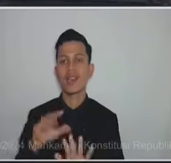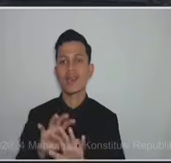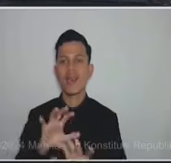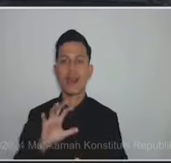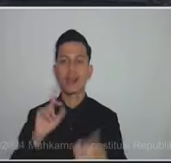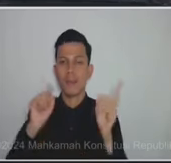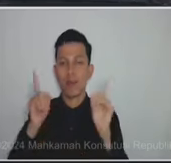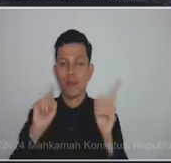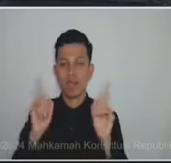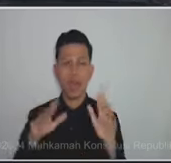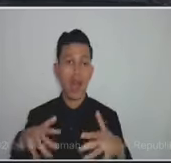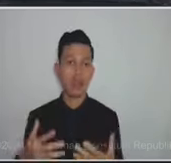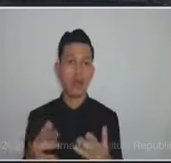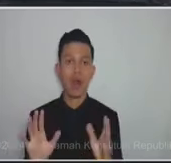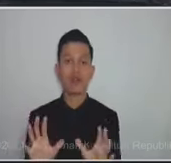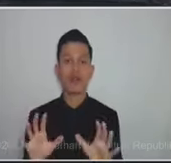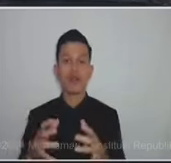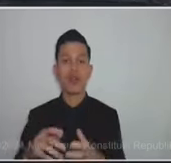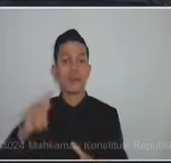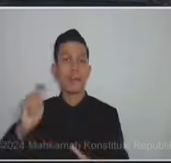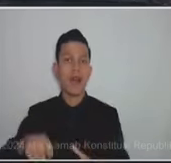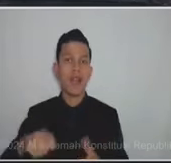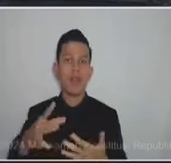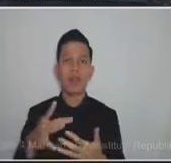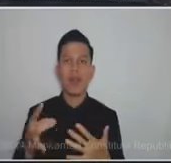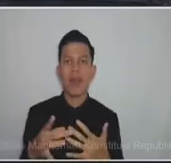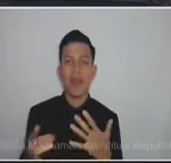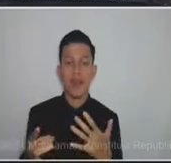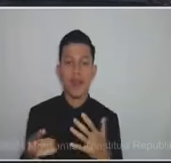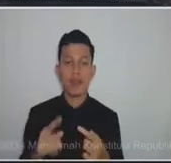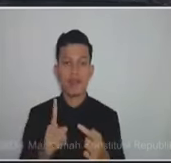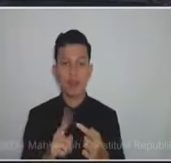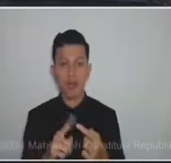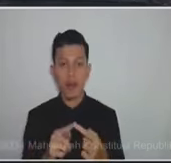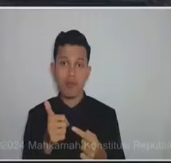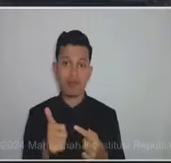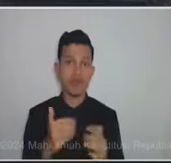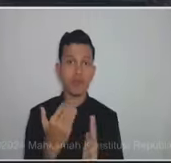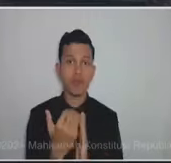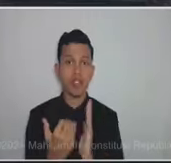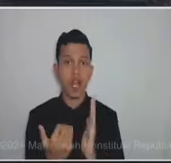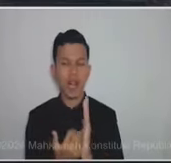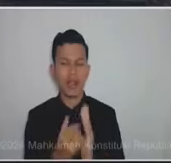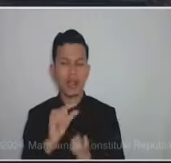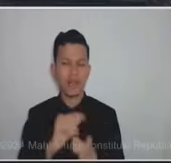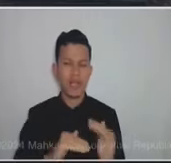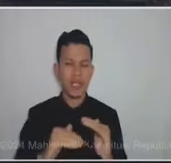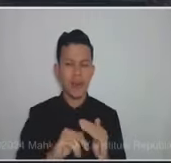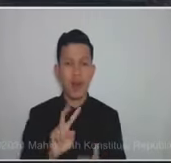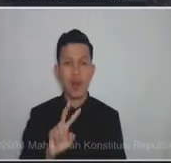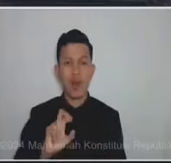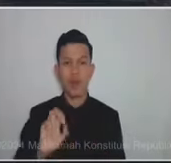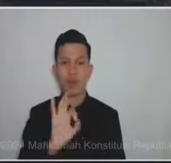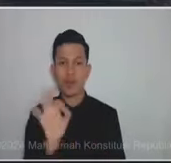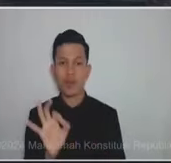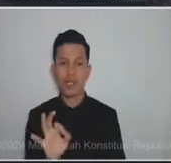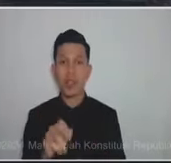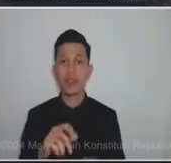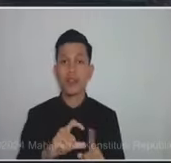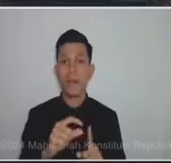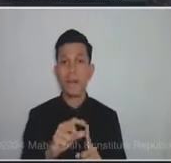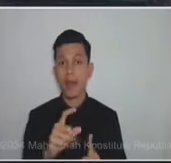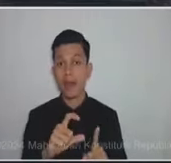peserta pemilu dengan model alternatif pertama Apakah dapat memenuhi persyaratan perolehan paling sedikit 20% dari jumlah kursi DPRD